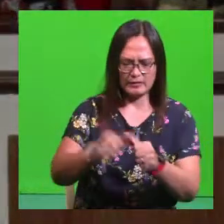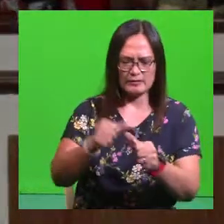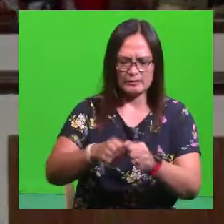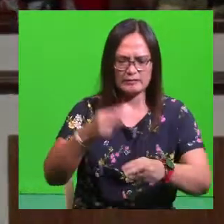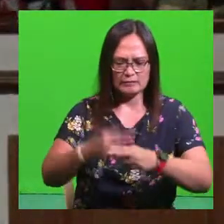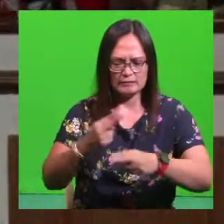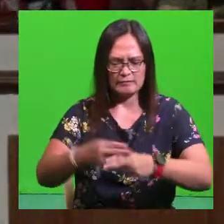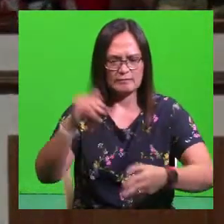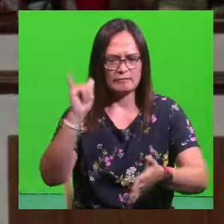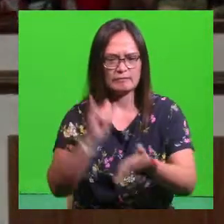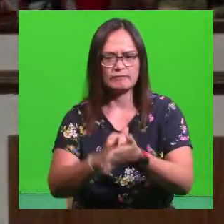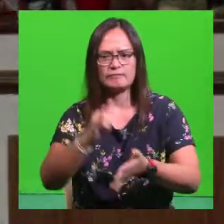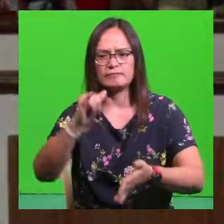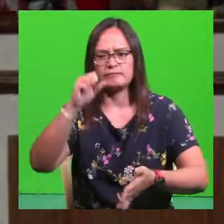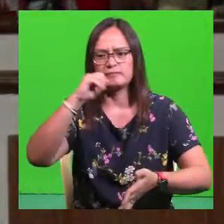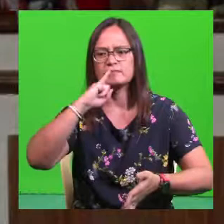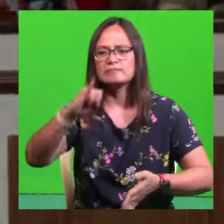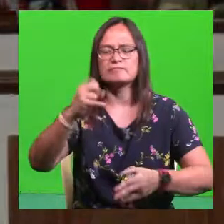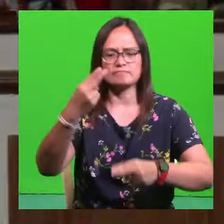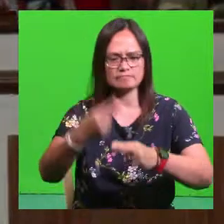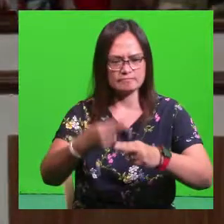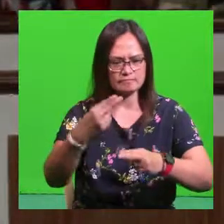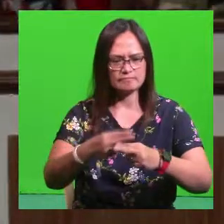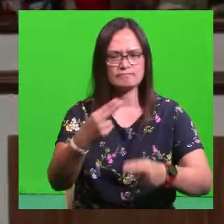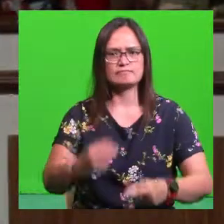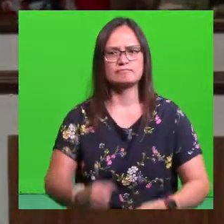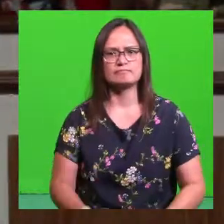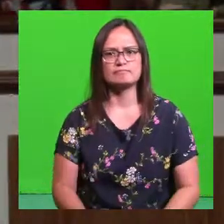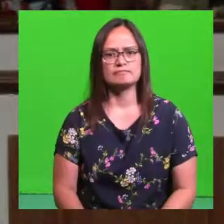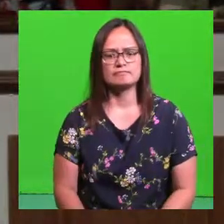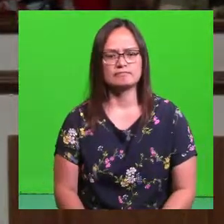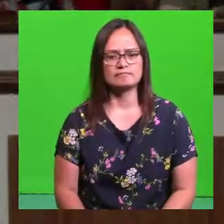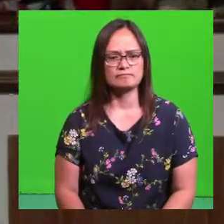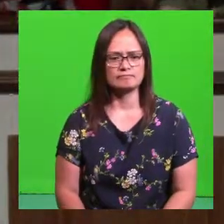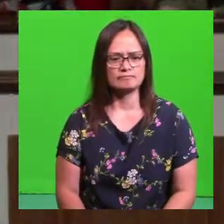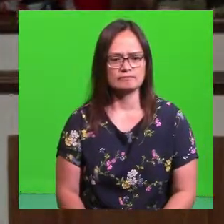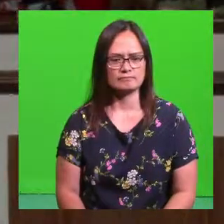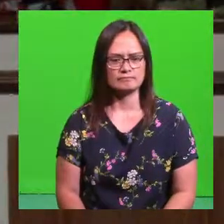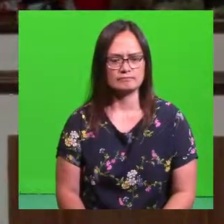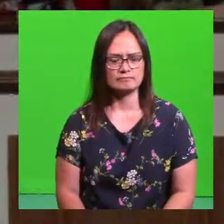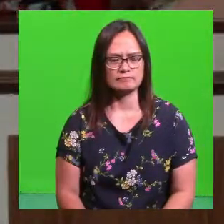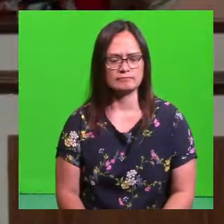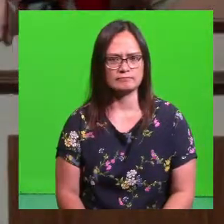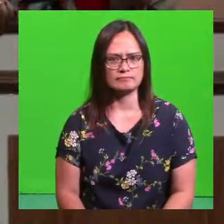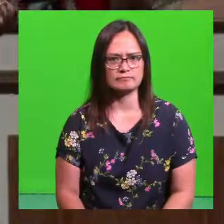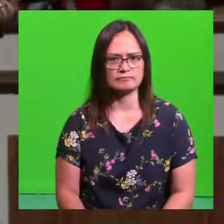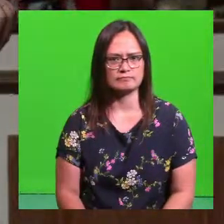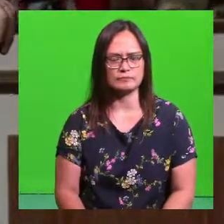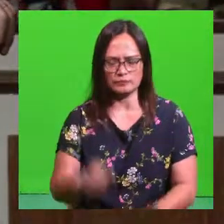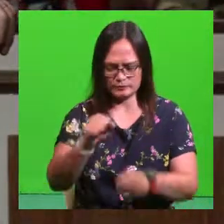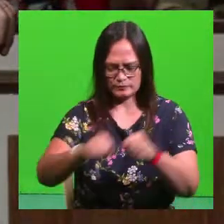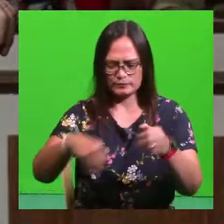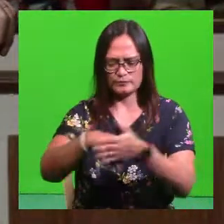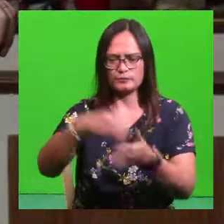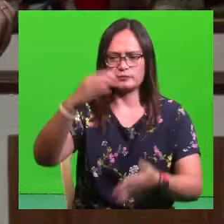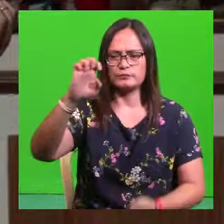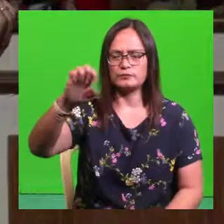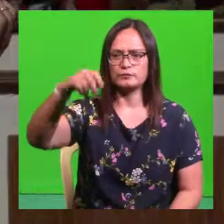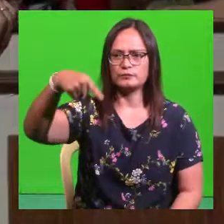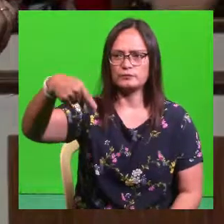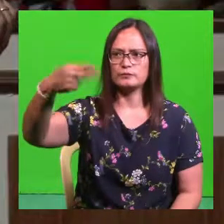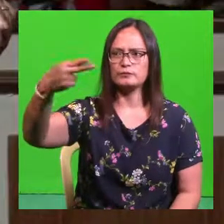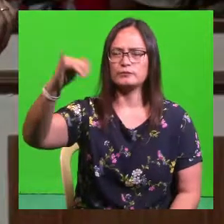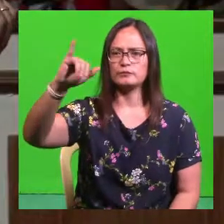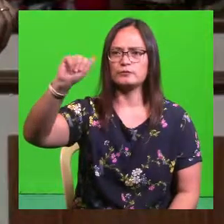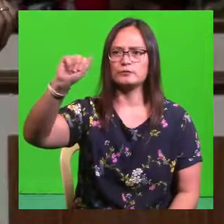named. Kung kaya nga po mga kapatid, doon sa Ephesians chapter 2, look with me, Ephesians chapter